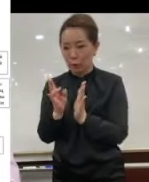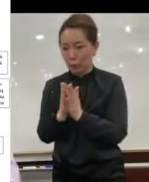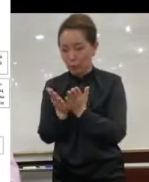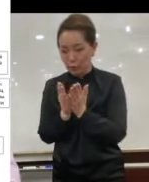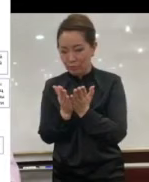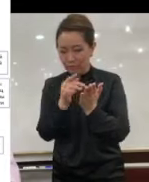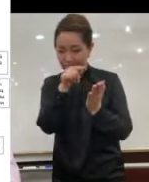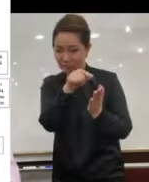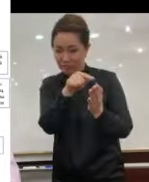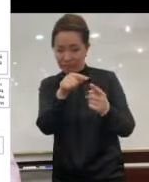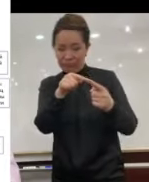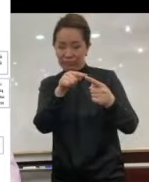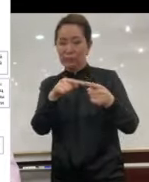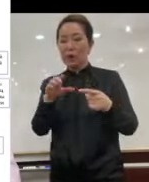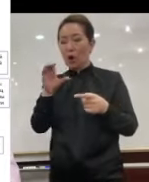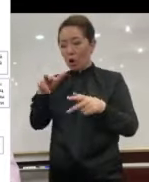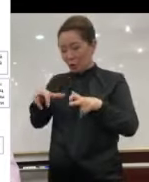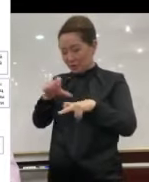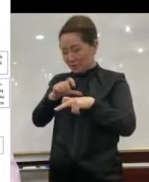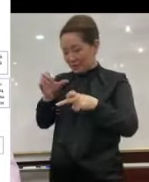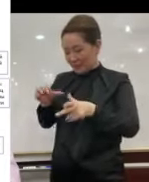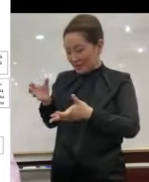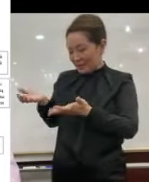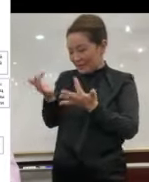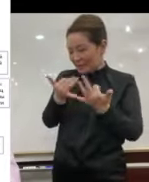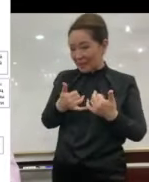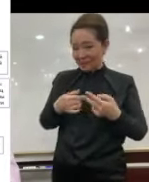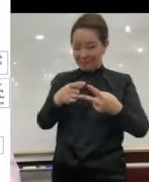ийм хоёр том үйл ажиллагаа төлөөлөл болж орж ирж байна.